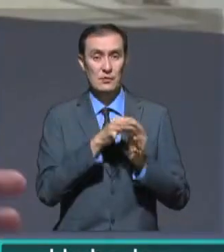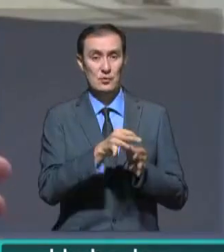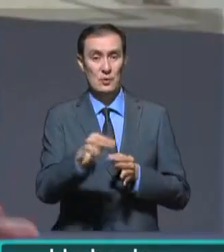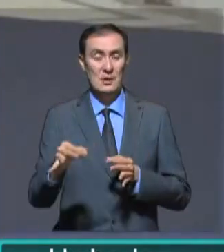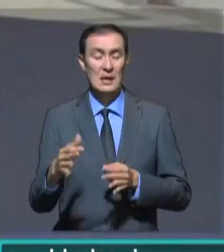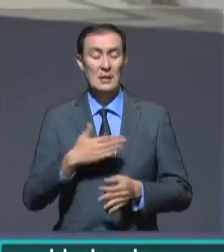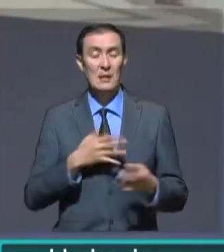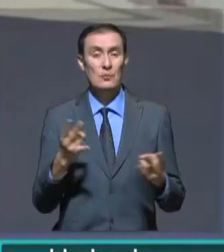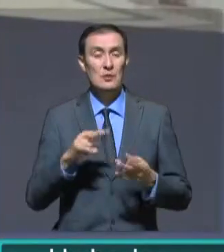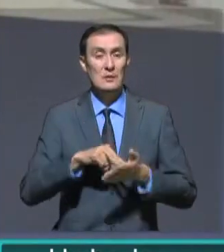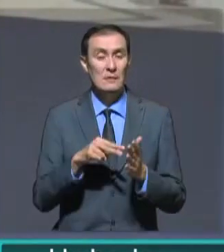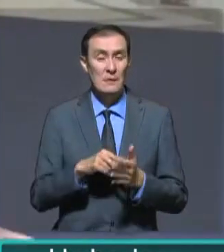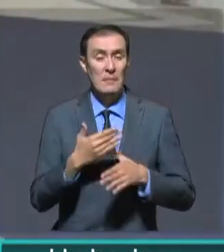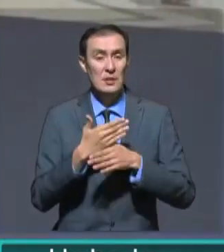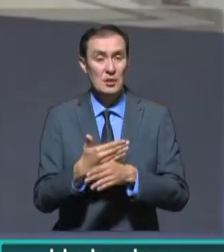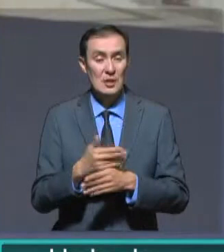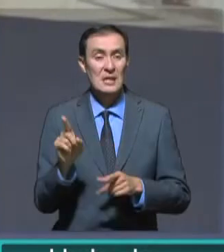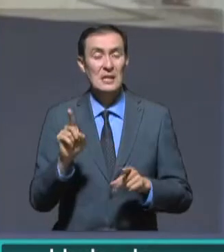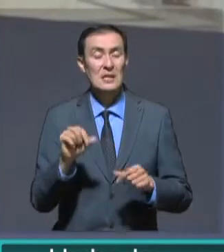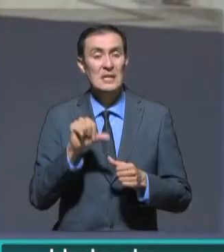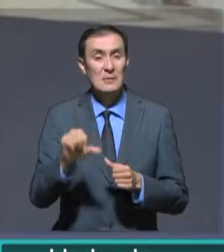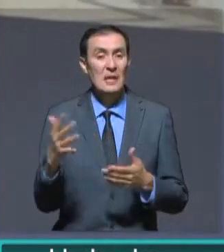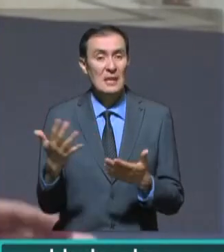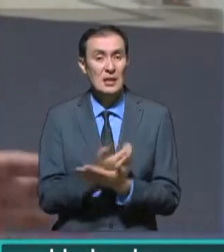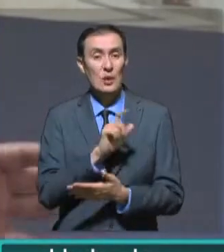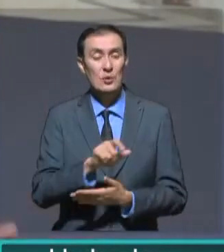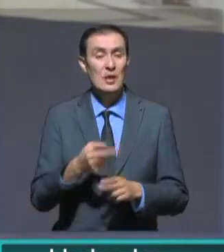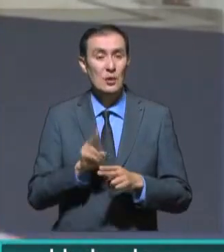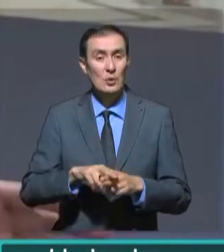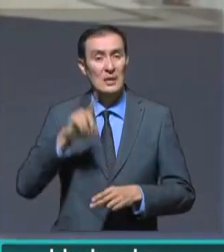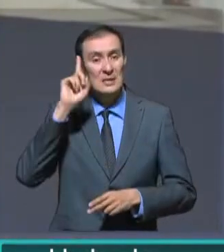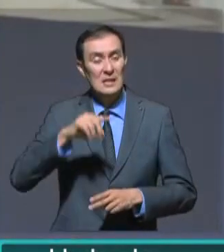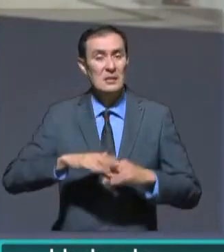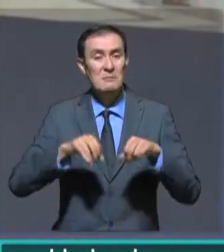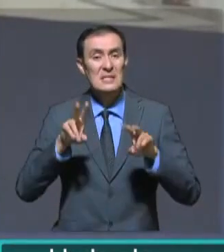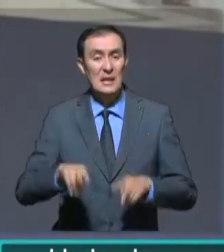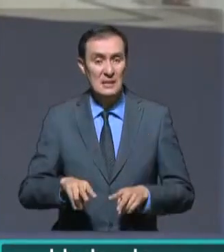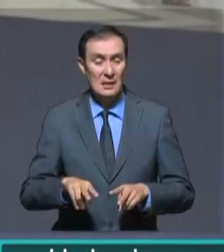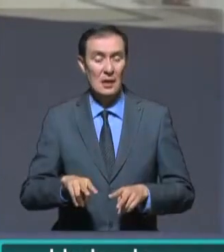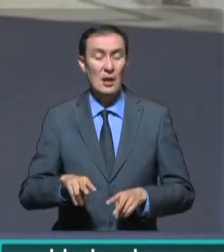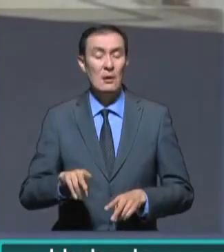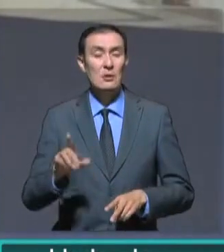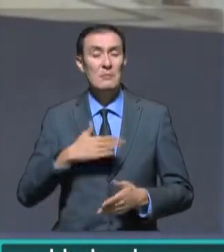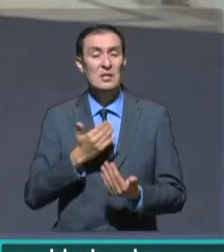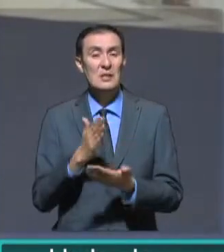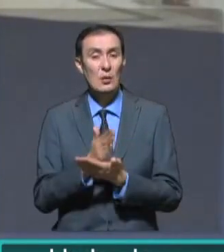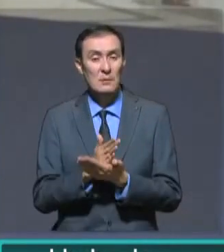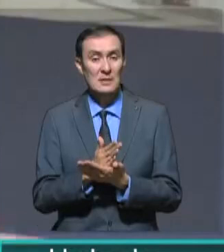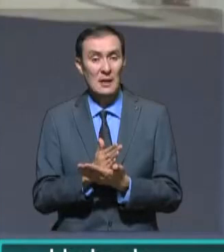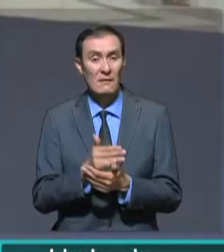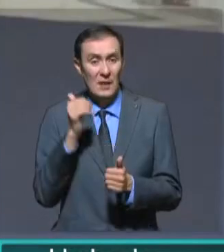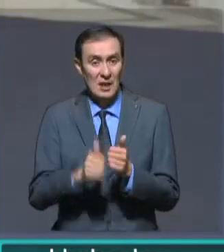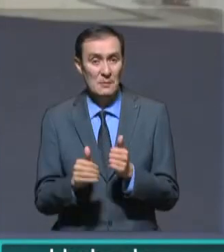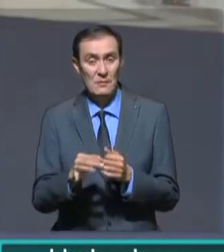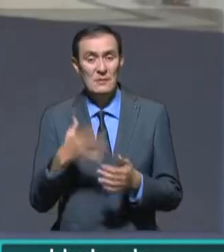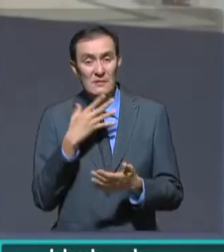прежде всего, организационная поддержка. Находить именно тех людей, которые специализируются, экспертов, потому что мы находимся на местах, и мы больше